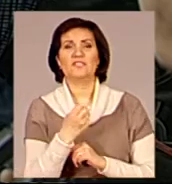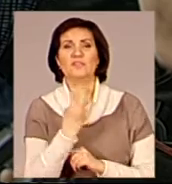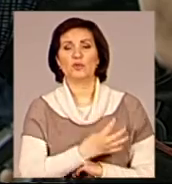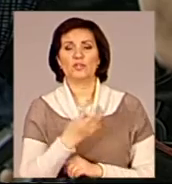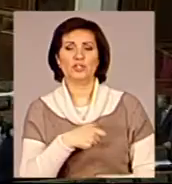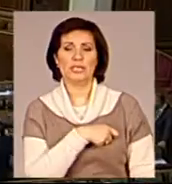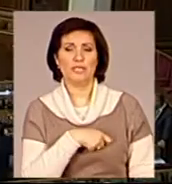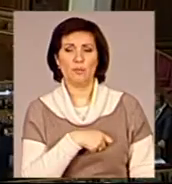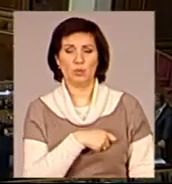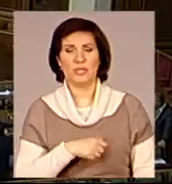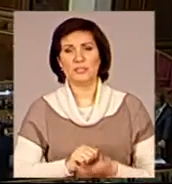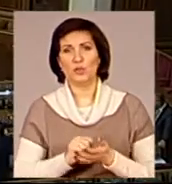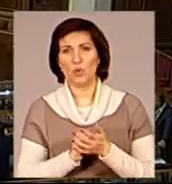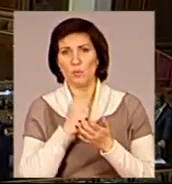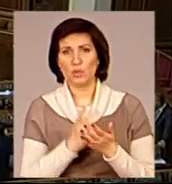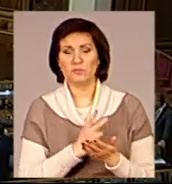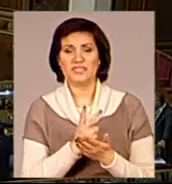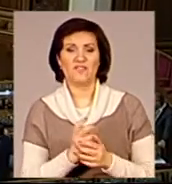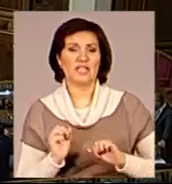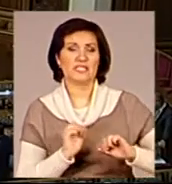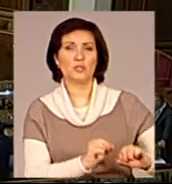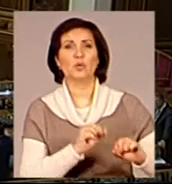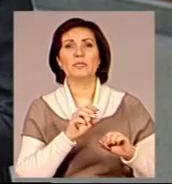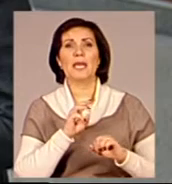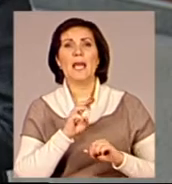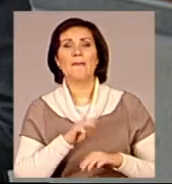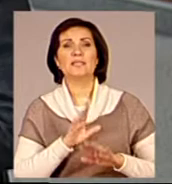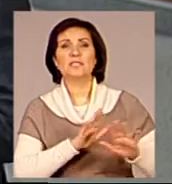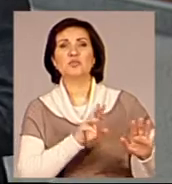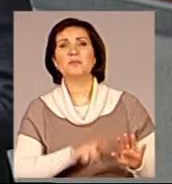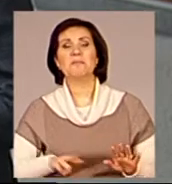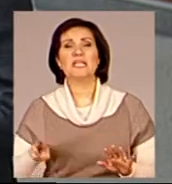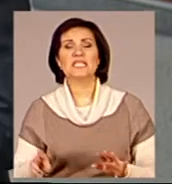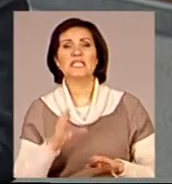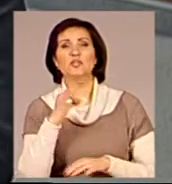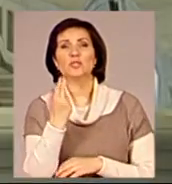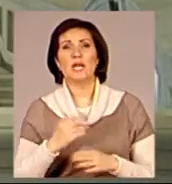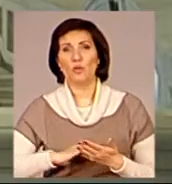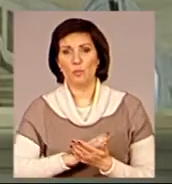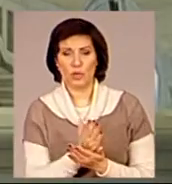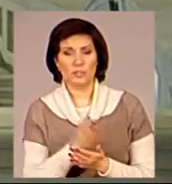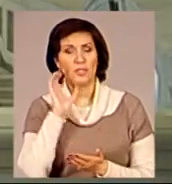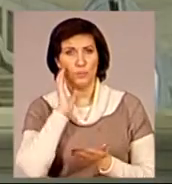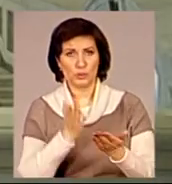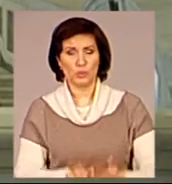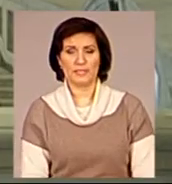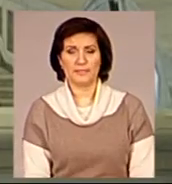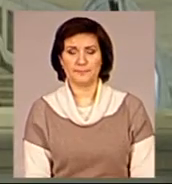244 депутати. Документ представляла заступник міністра соціальної політики Наталія Федорович. Пропоную